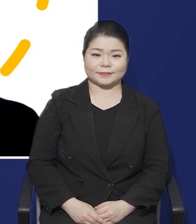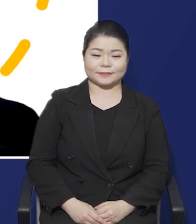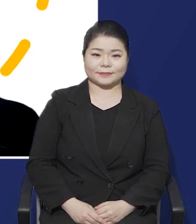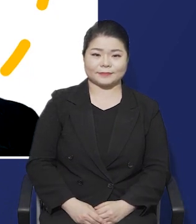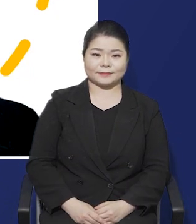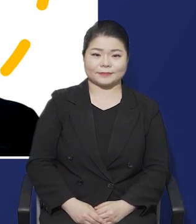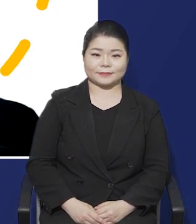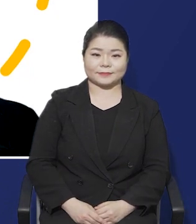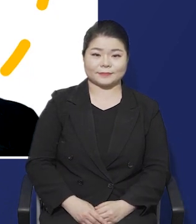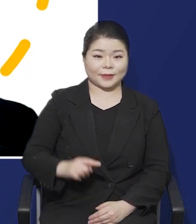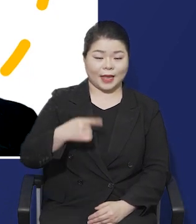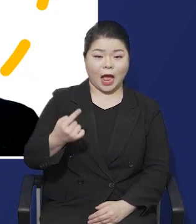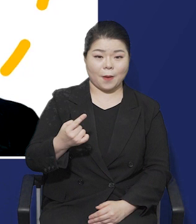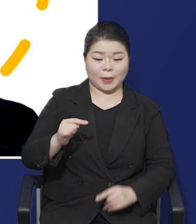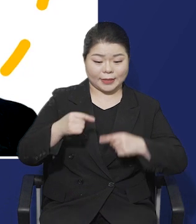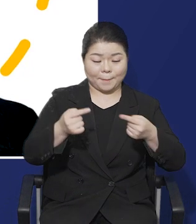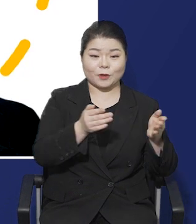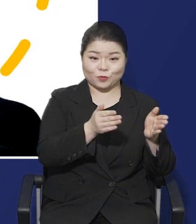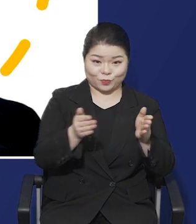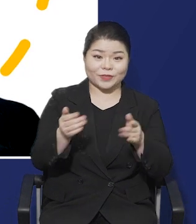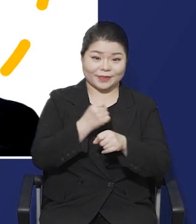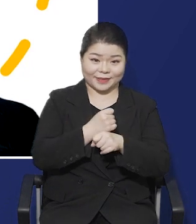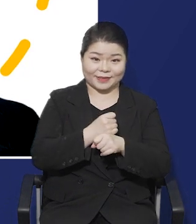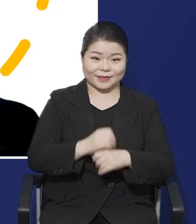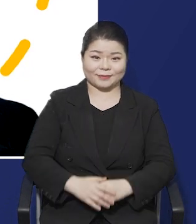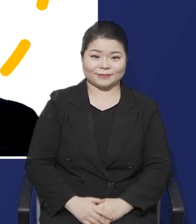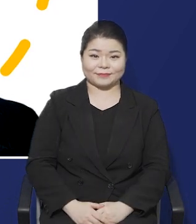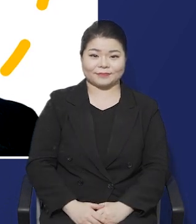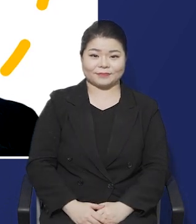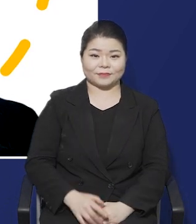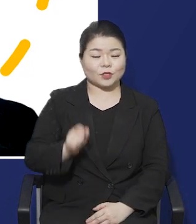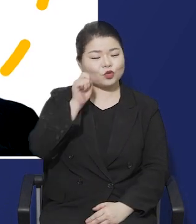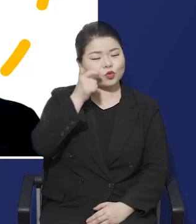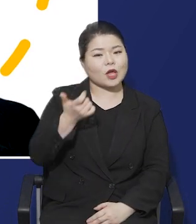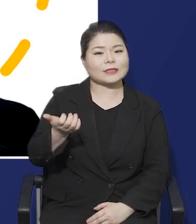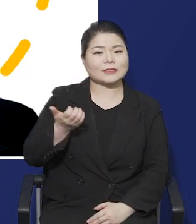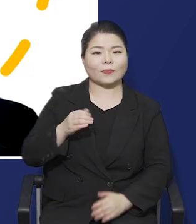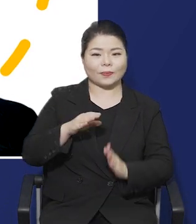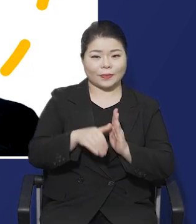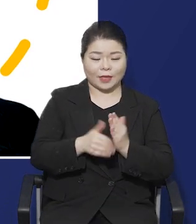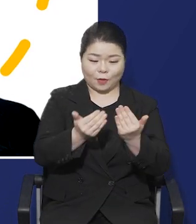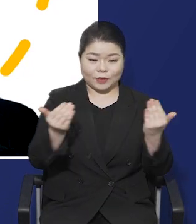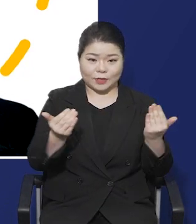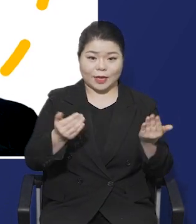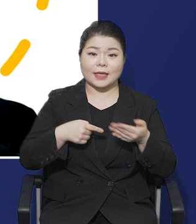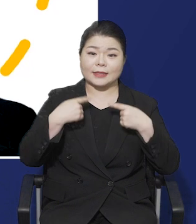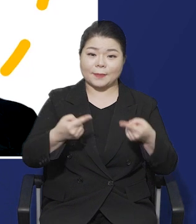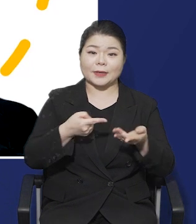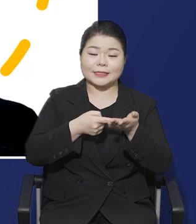그리고 이제 전시에 참가 준비를 하게 되는데, 이는 6개월, 적어도 6개월 이전에 전시에 참가